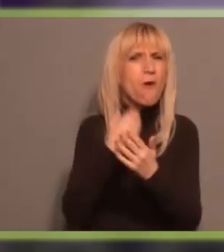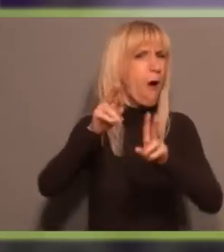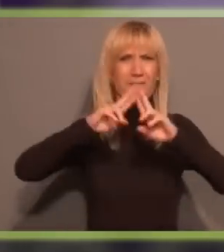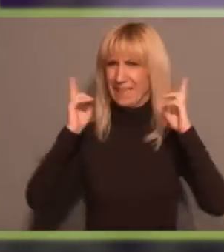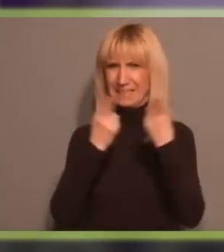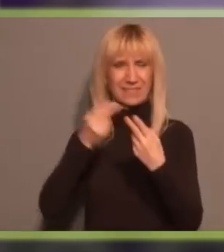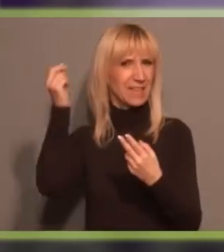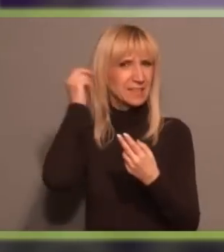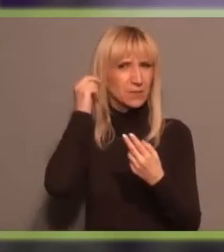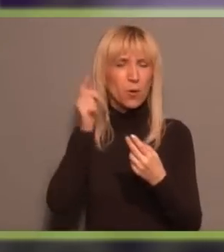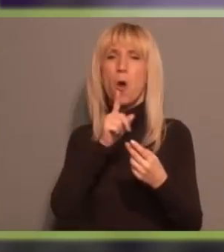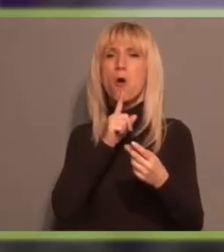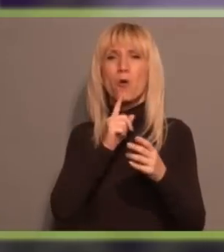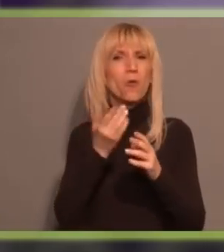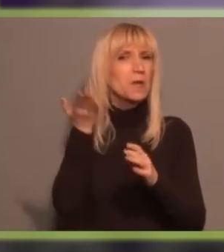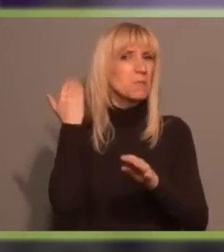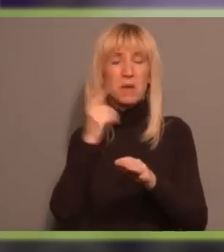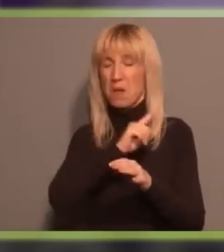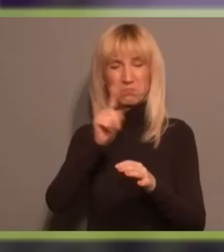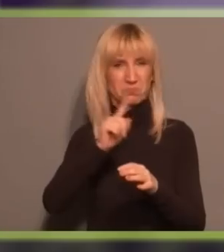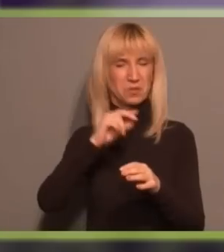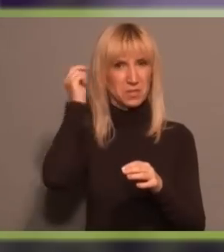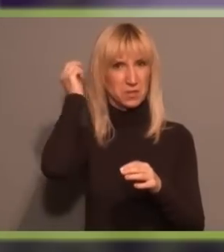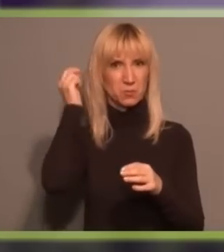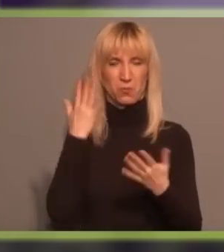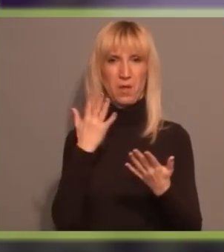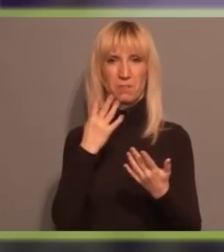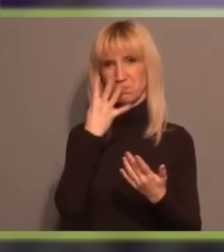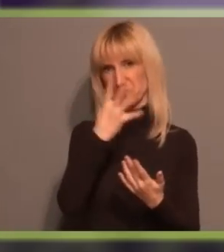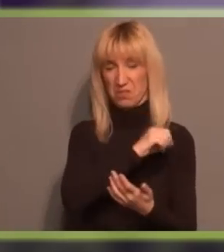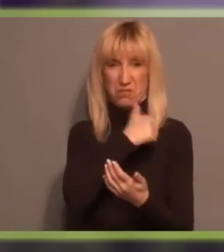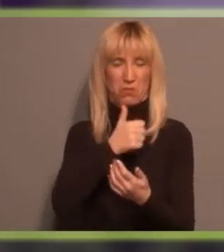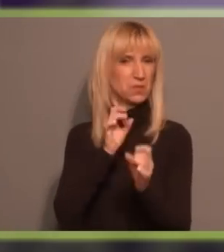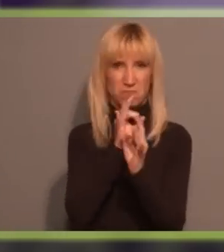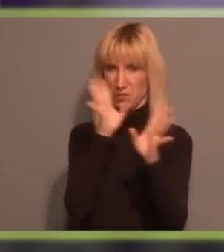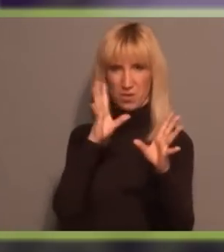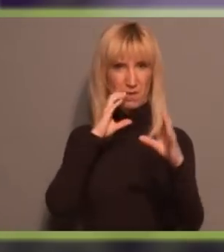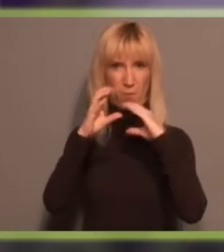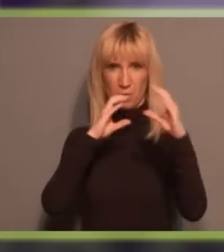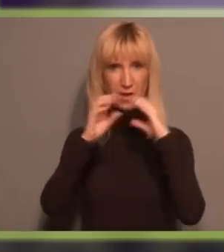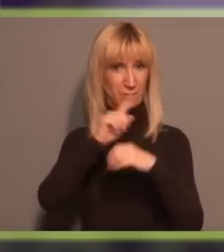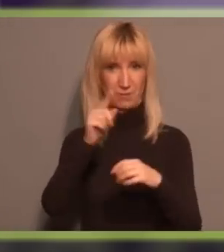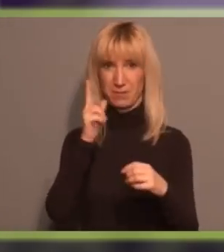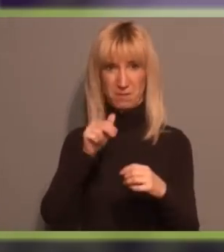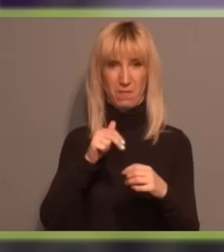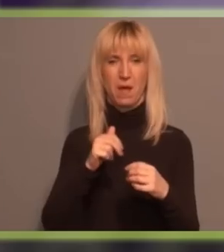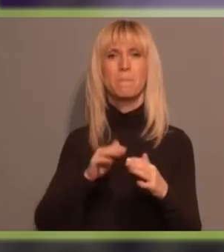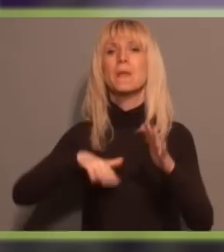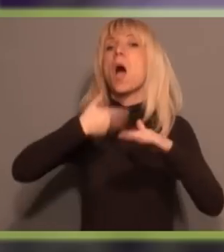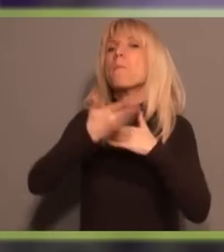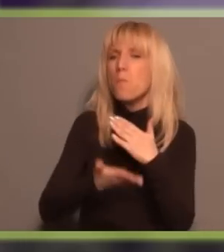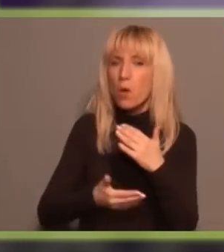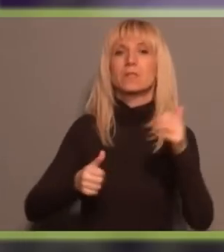zvuk sveta, koje nikad nisam ikad čula pre 4 godine i čak nikakvu komunikaciju imala.